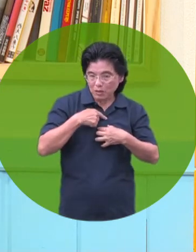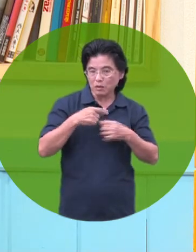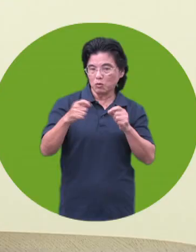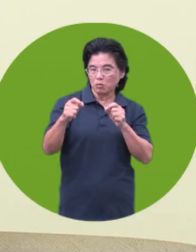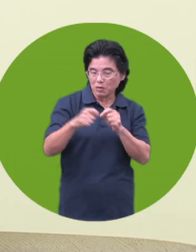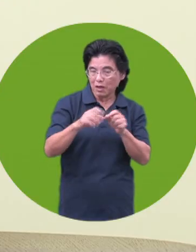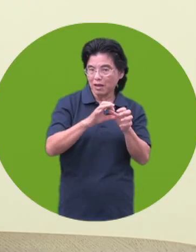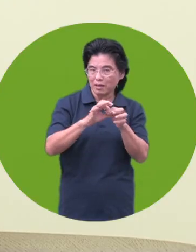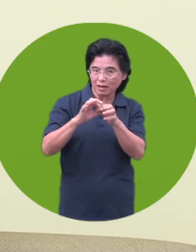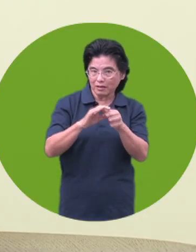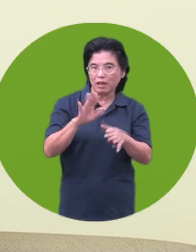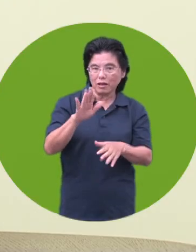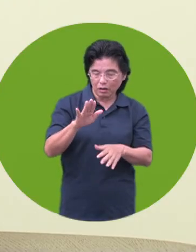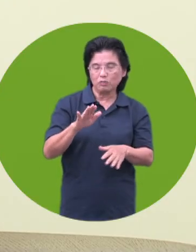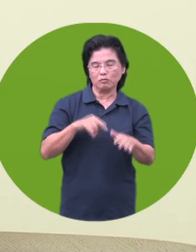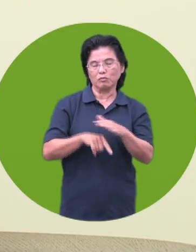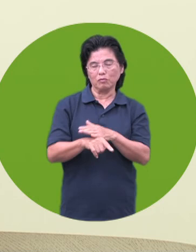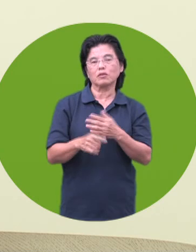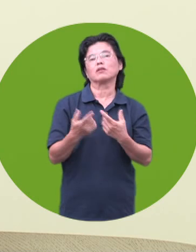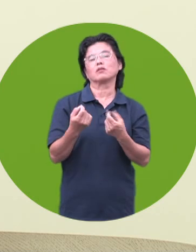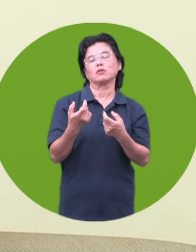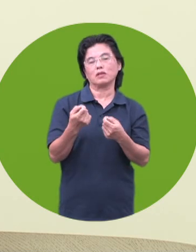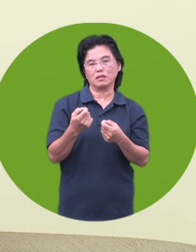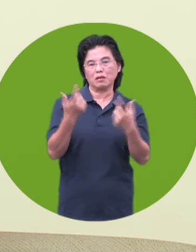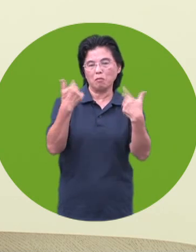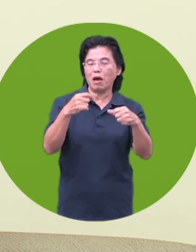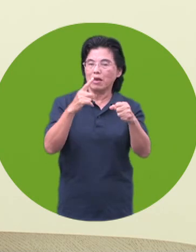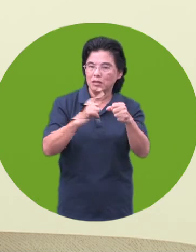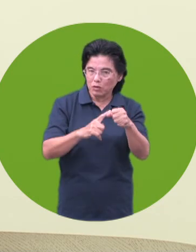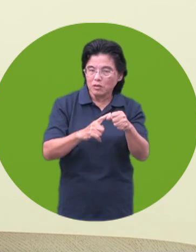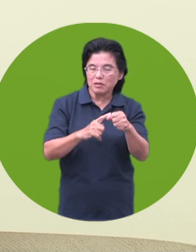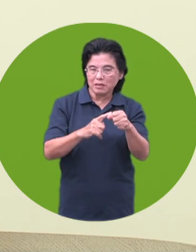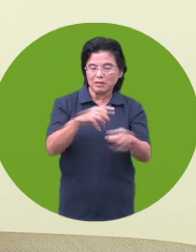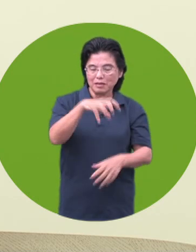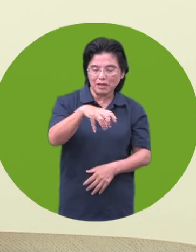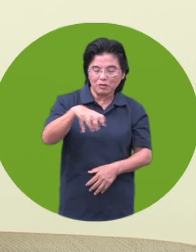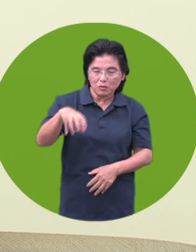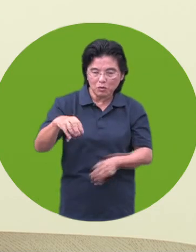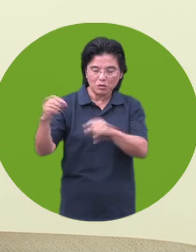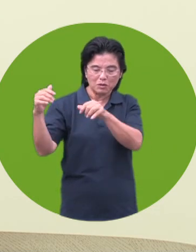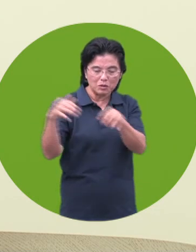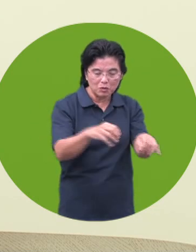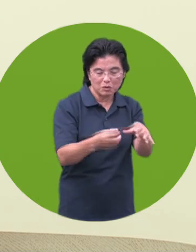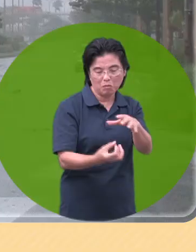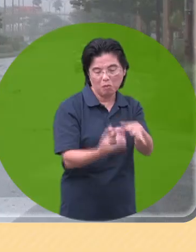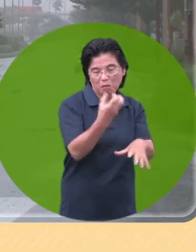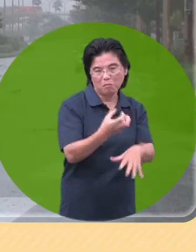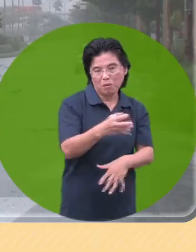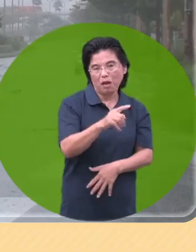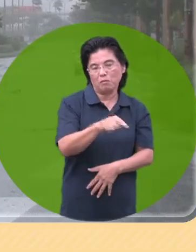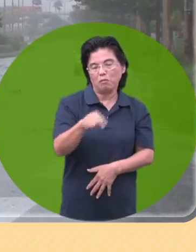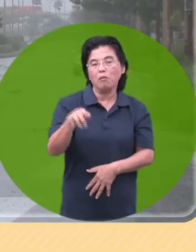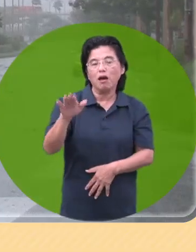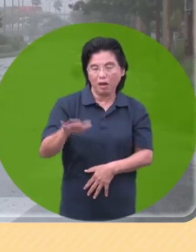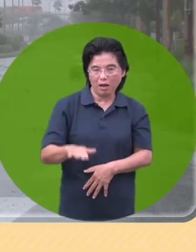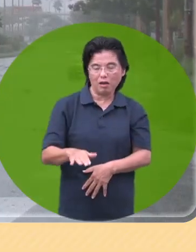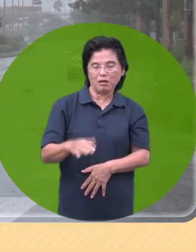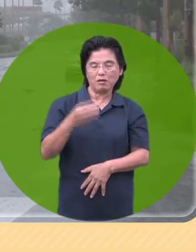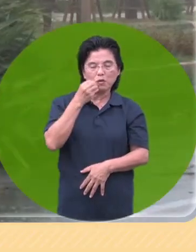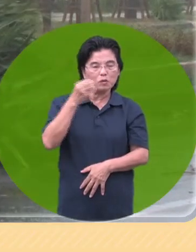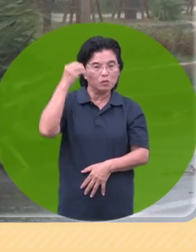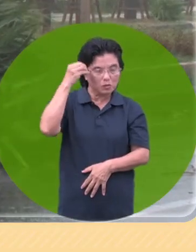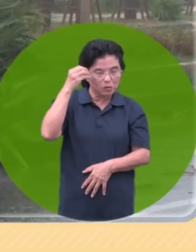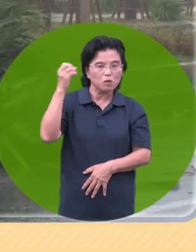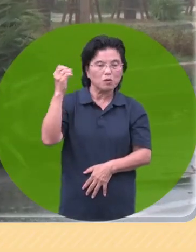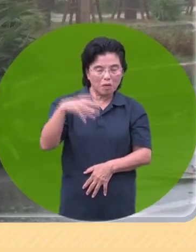ね？ その通りです。県内でも毎年のように各地で土砂災害が発生しています。梅雨前線や台風